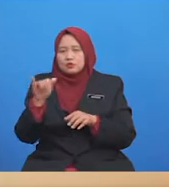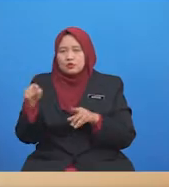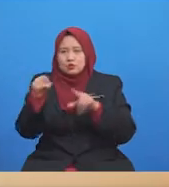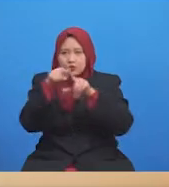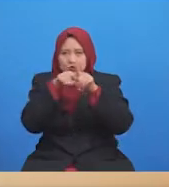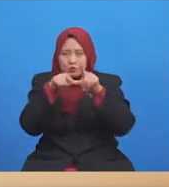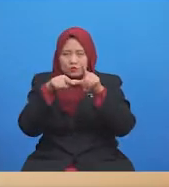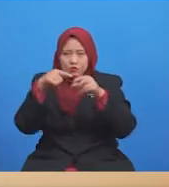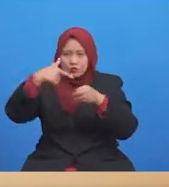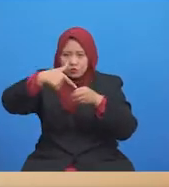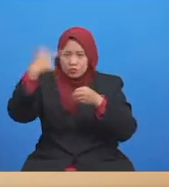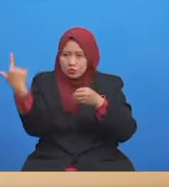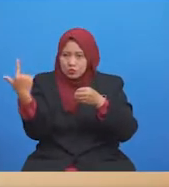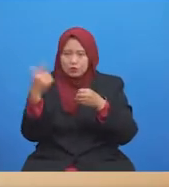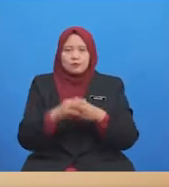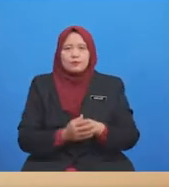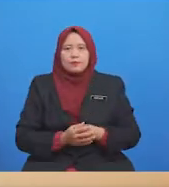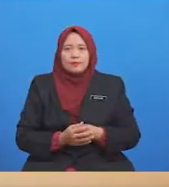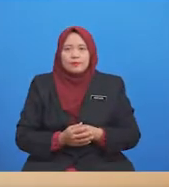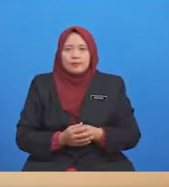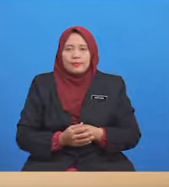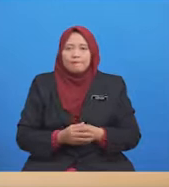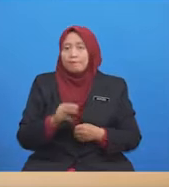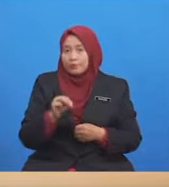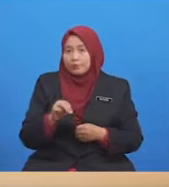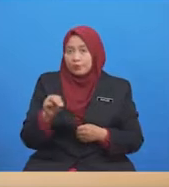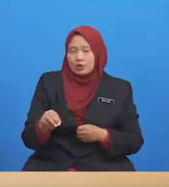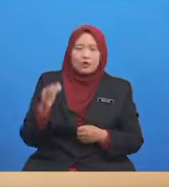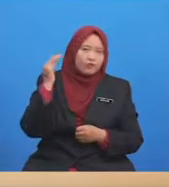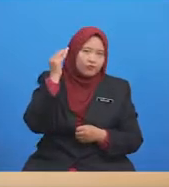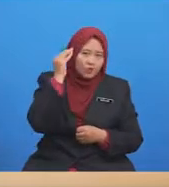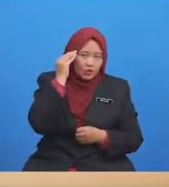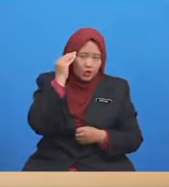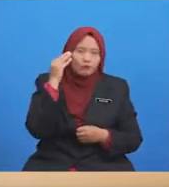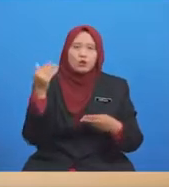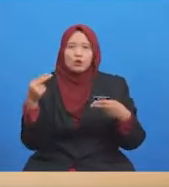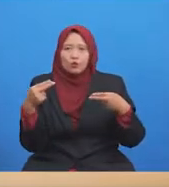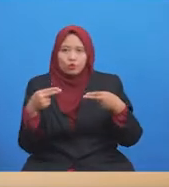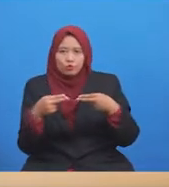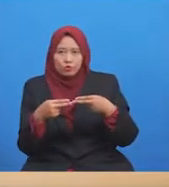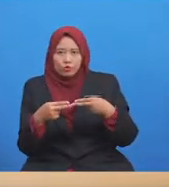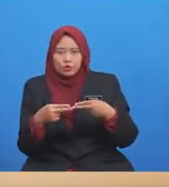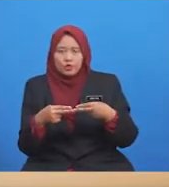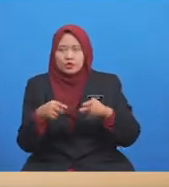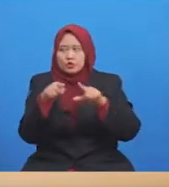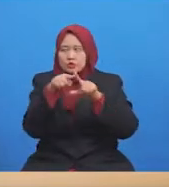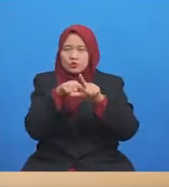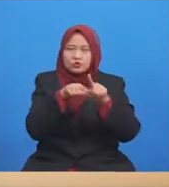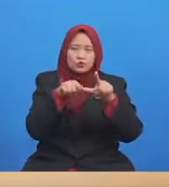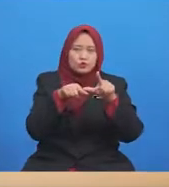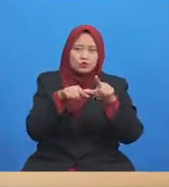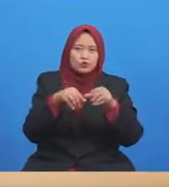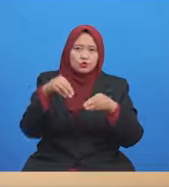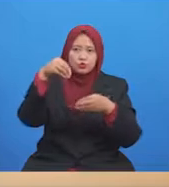Jika sebentar tadi murid-murid telah memahami hubungan antara sudut-sudut